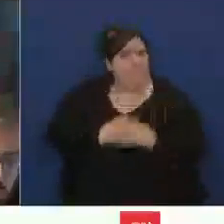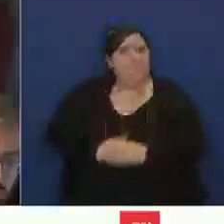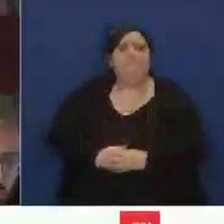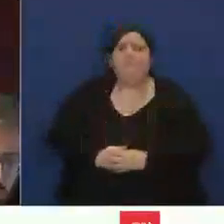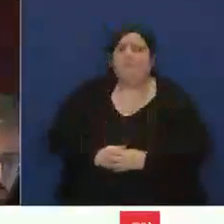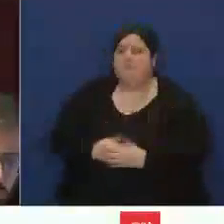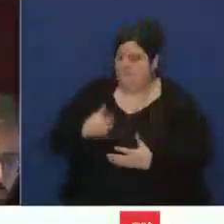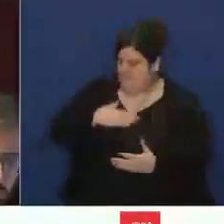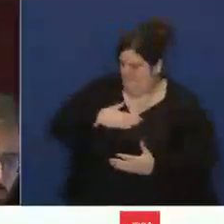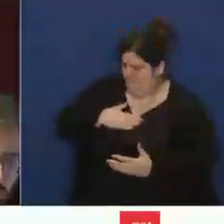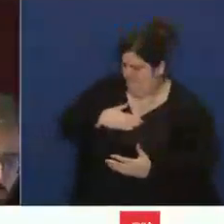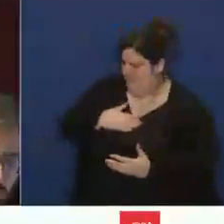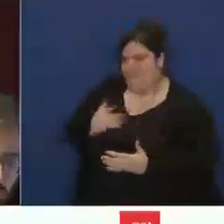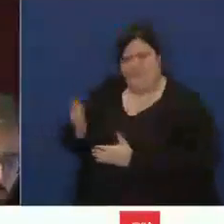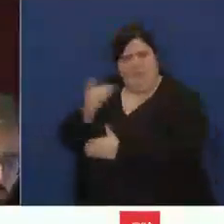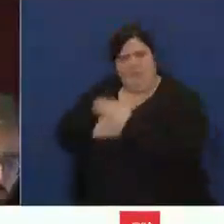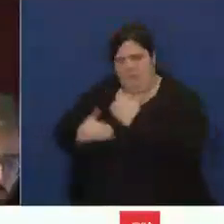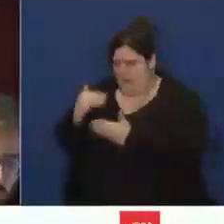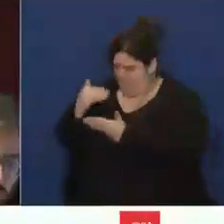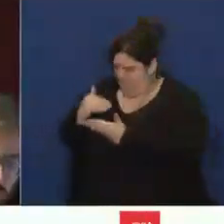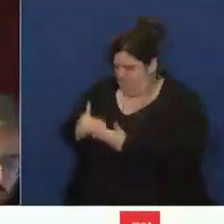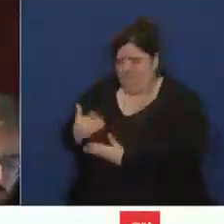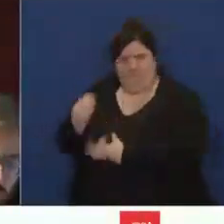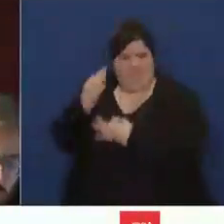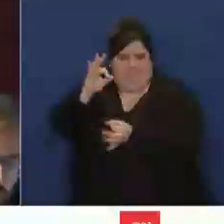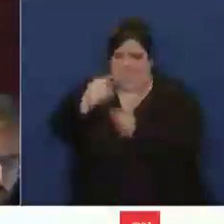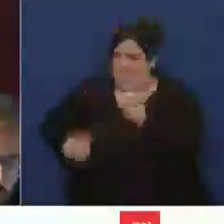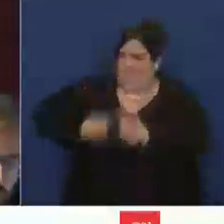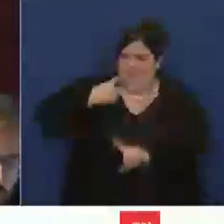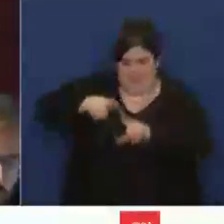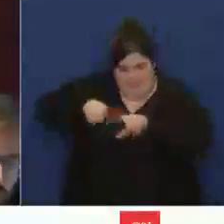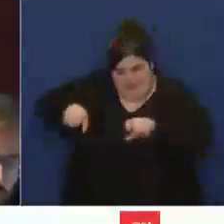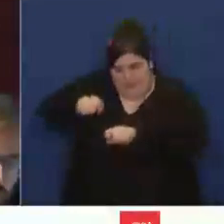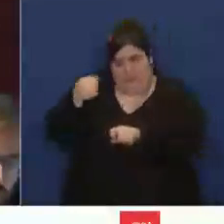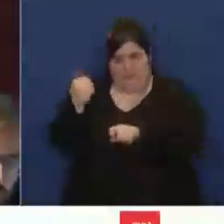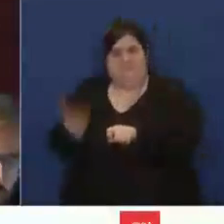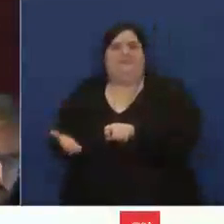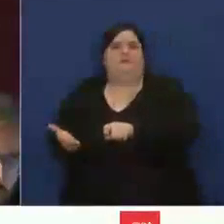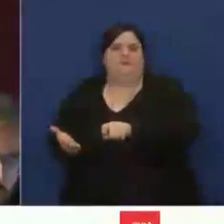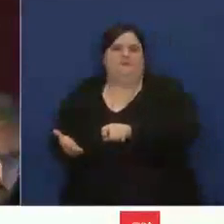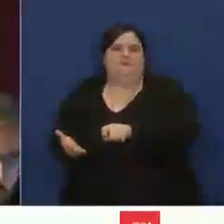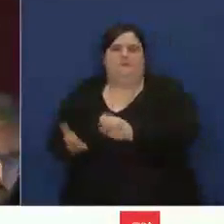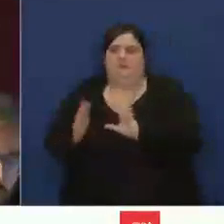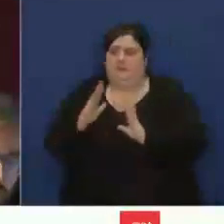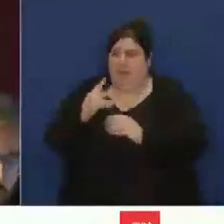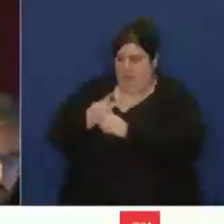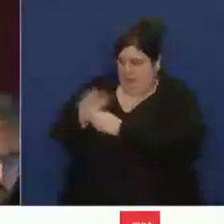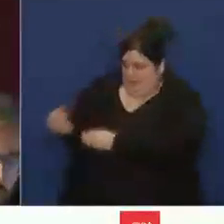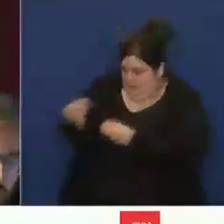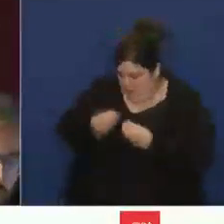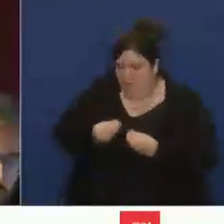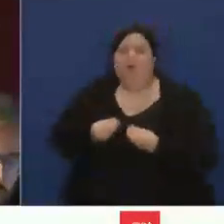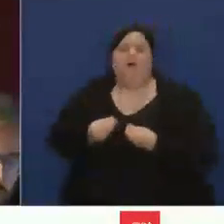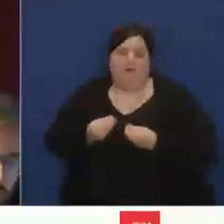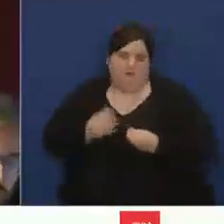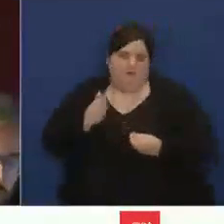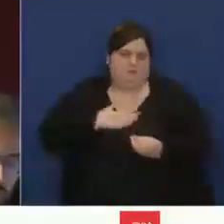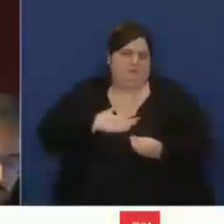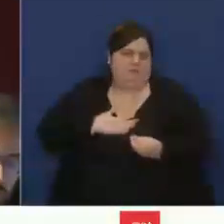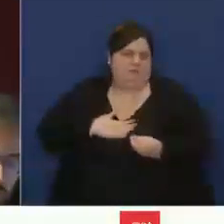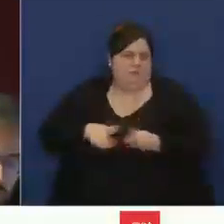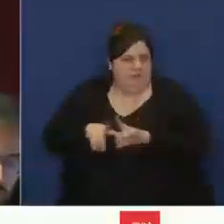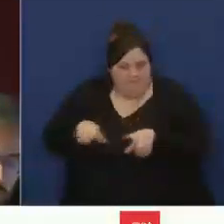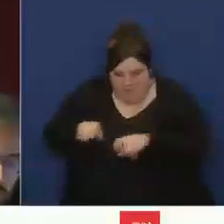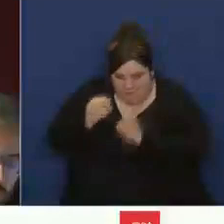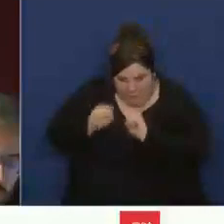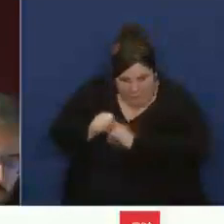nous sommes très attentifs à l'évaluation. Et donc là, il y a des outils qui vont permettre cette évaluation. Et